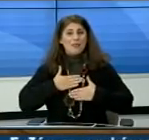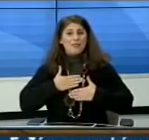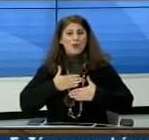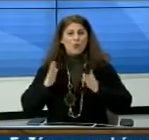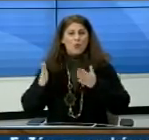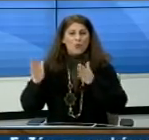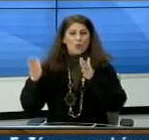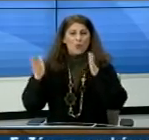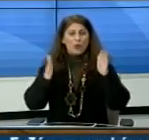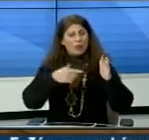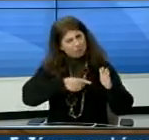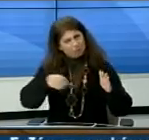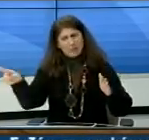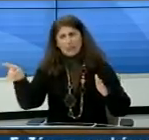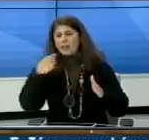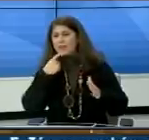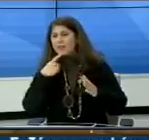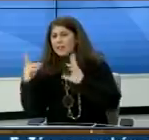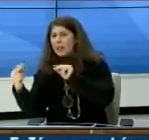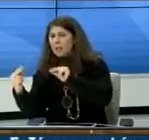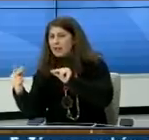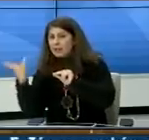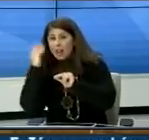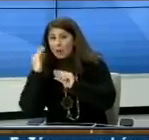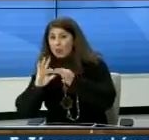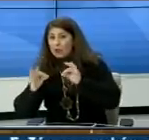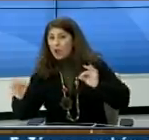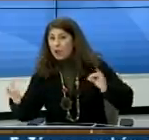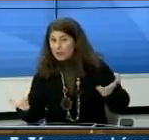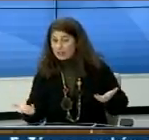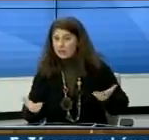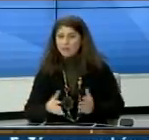Τι γίνεται να τους μιλήσετε λίγο, να ακούσετε τις ιστορίες τους.